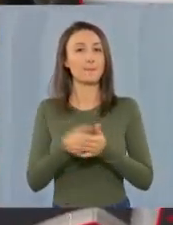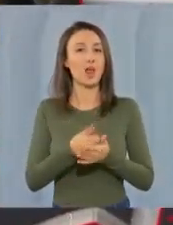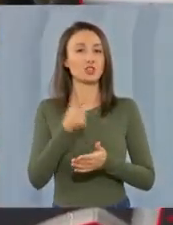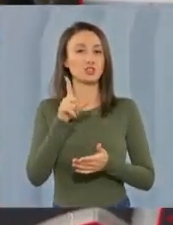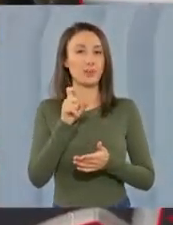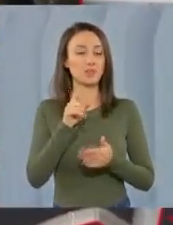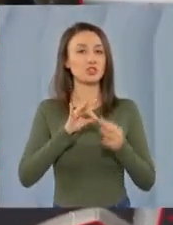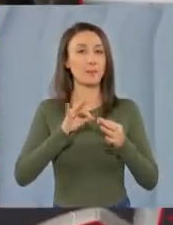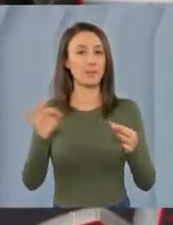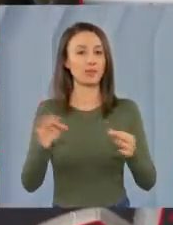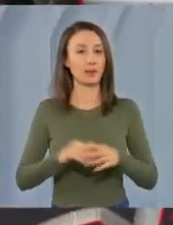70 de m